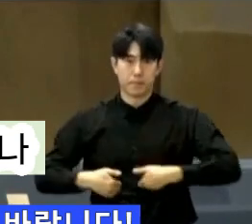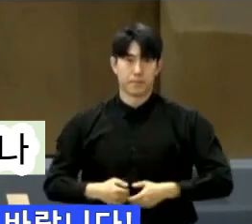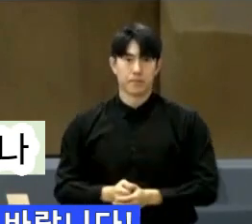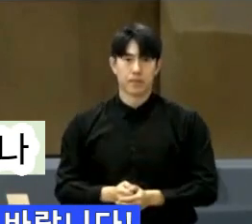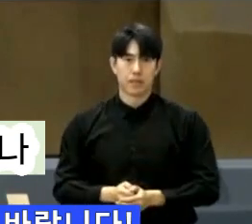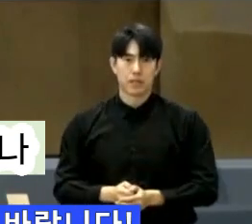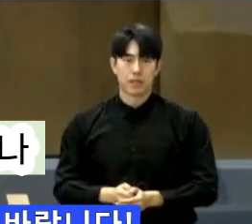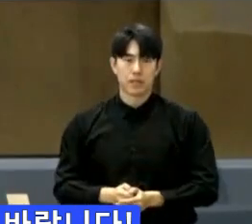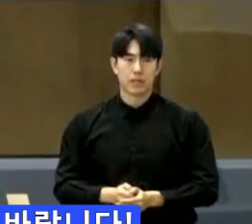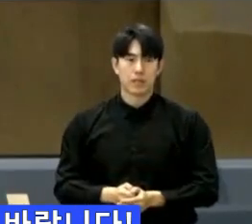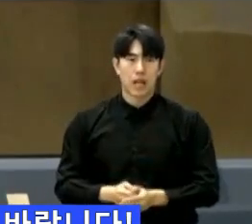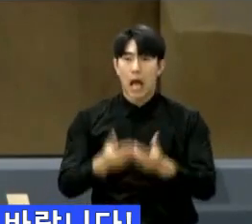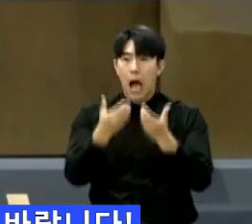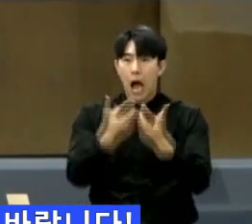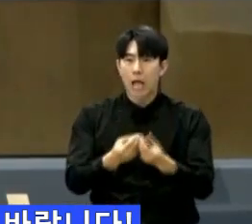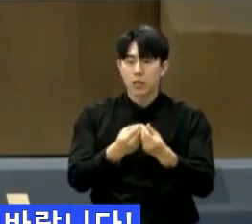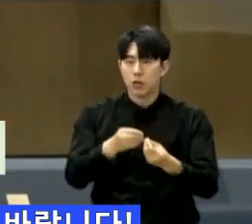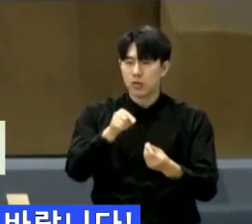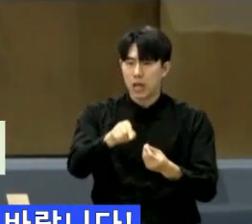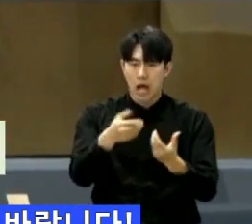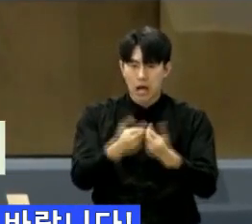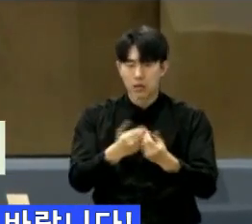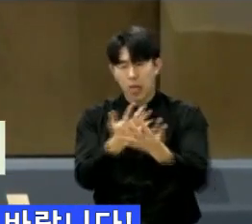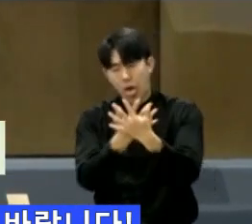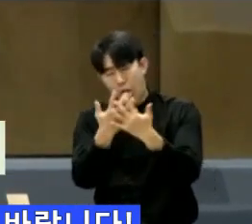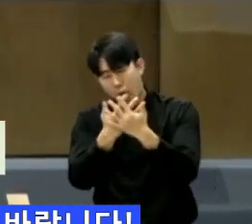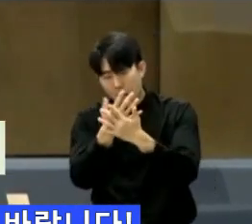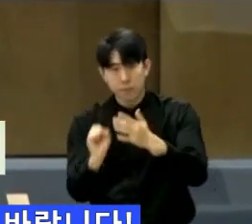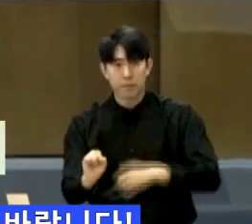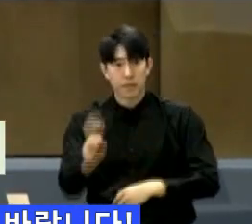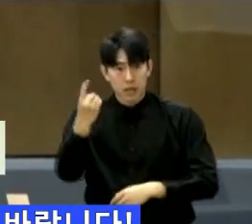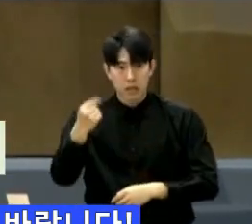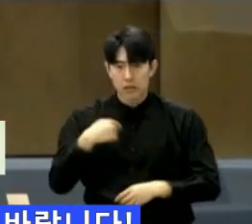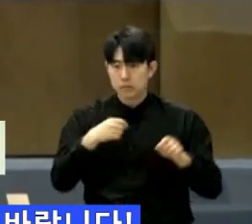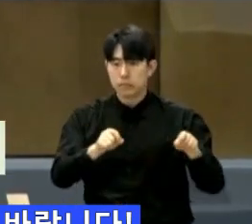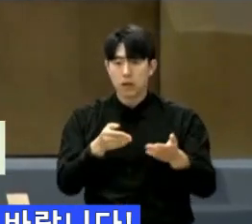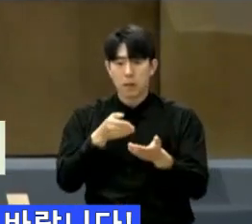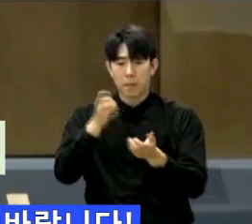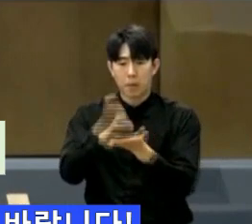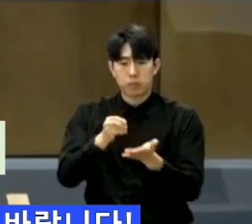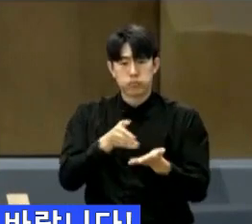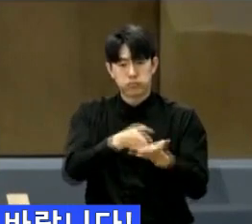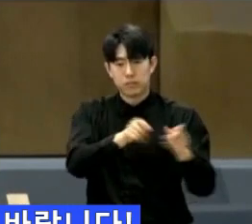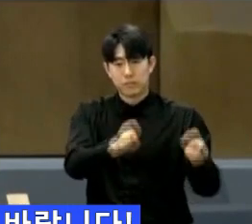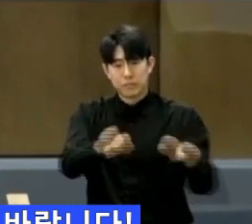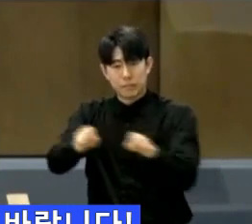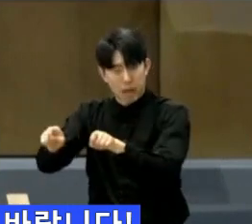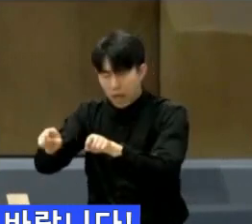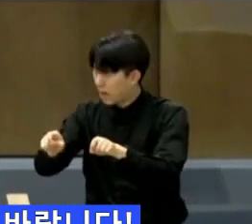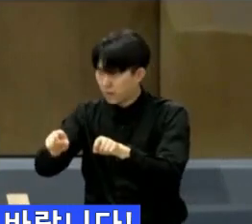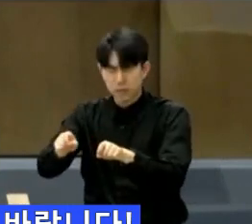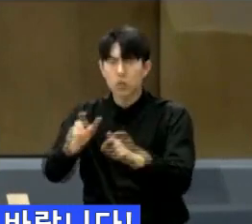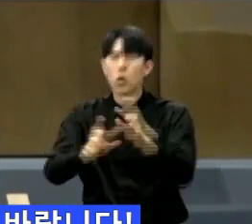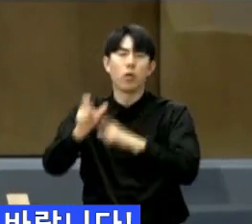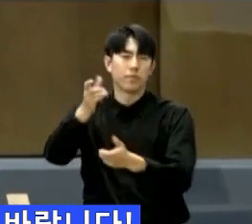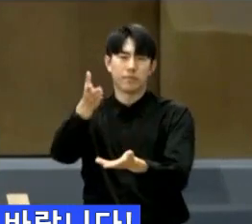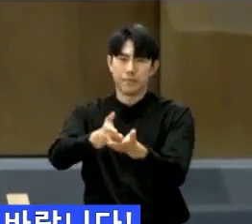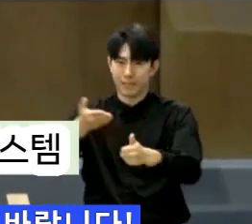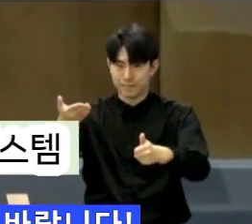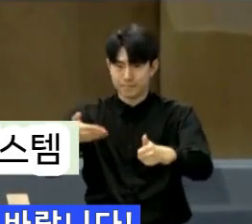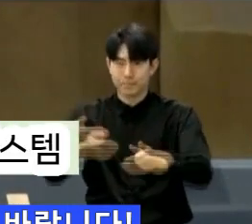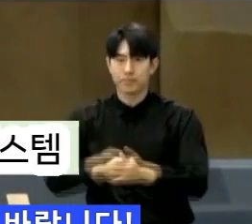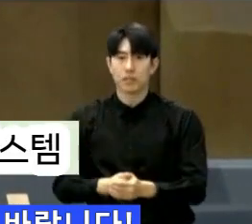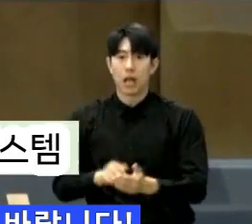이유로 발의 일자를 미루거나 발의를 포기하는 의원은 제가 마지막이 되기를 진심으로 소망하면서 차후 의원의 의정활동이